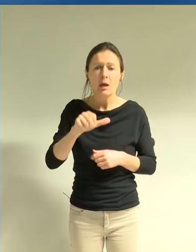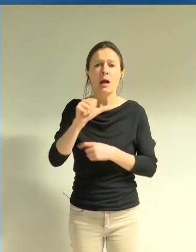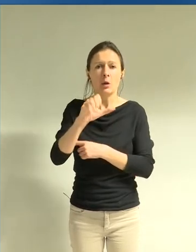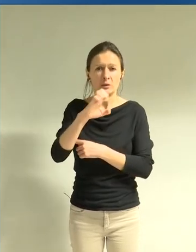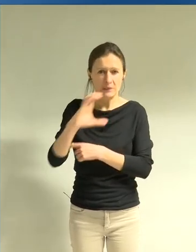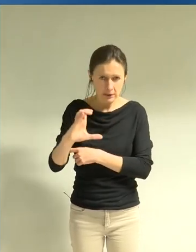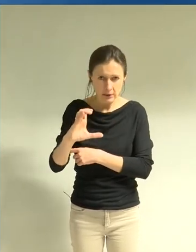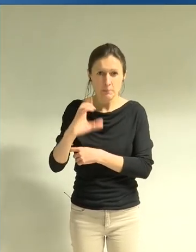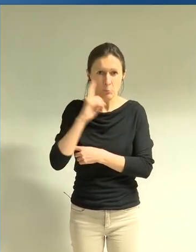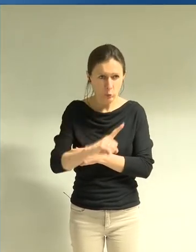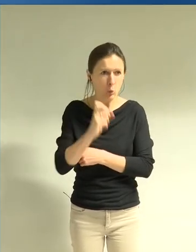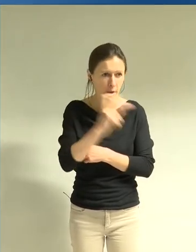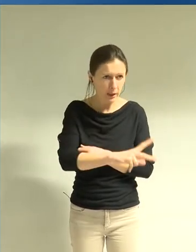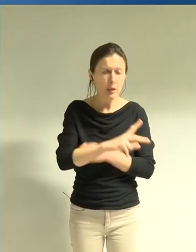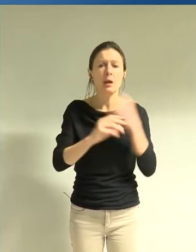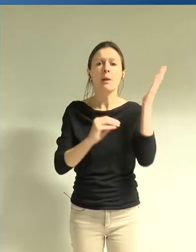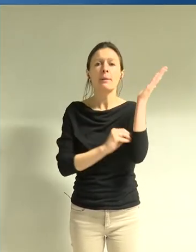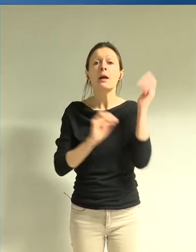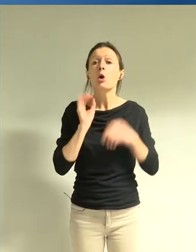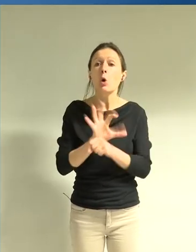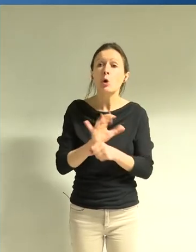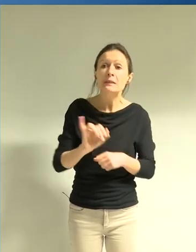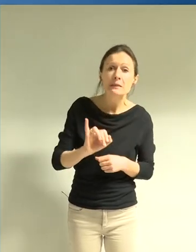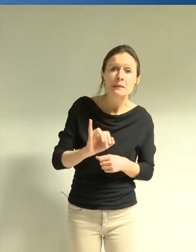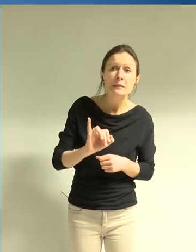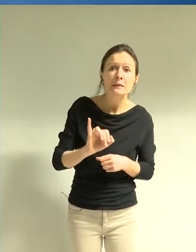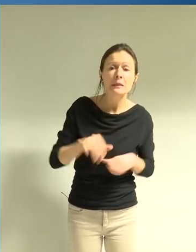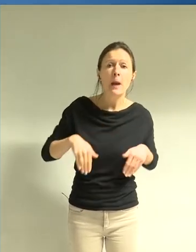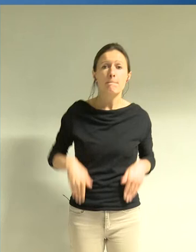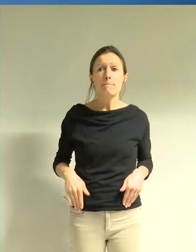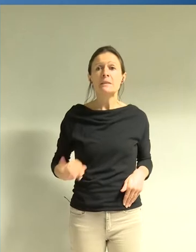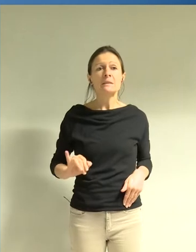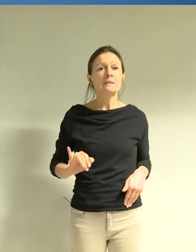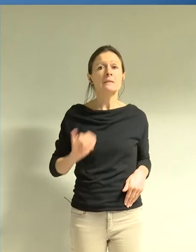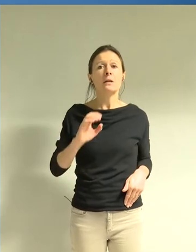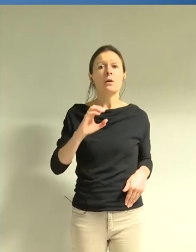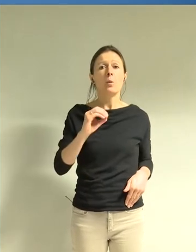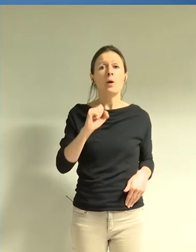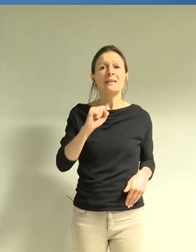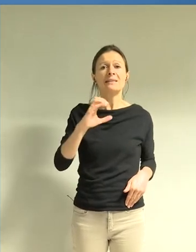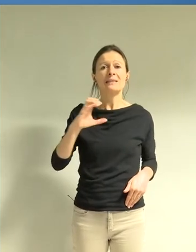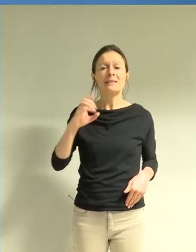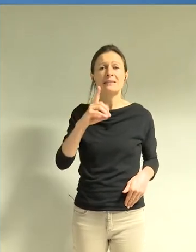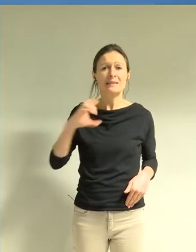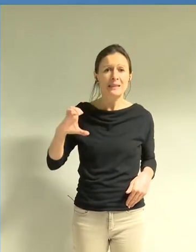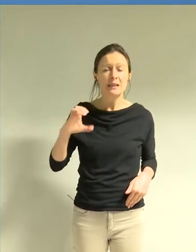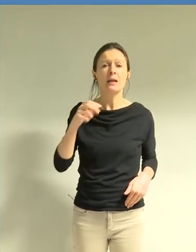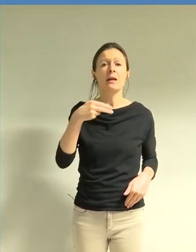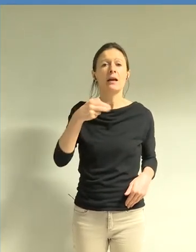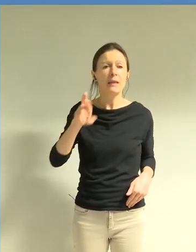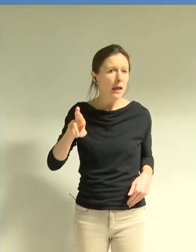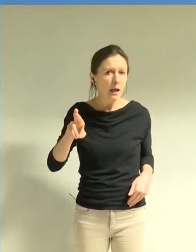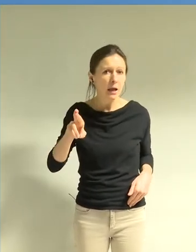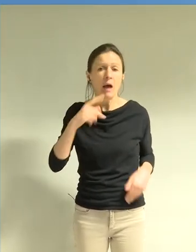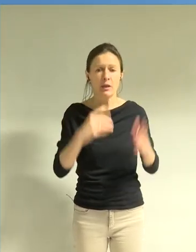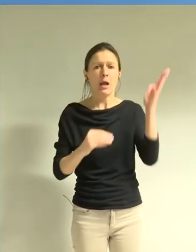qu'ils votent contre qui s'abstient pour essayer d'aider ses nerfs ce cet amendement est